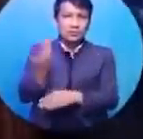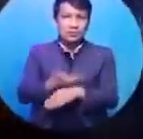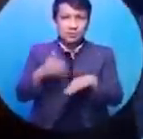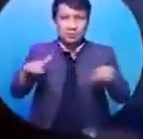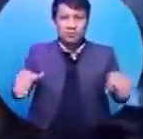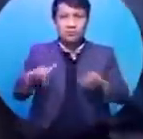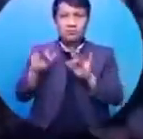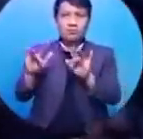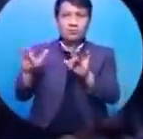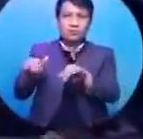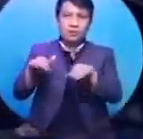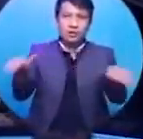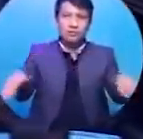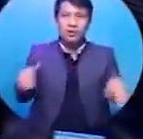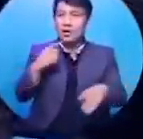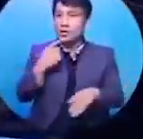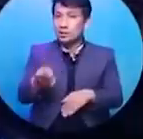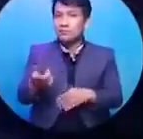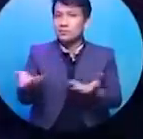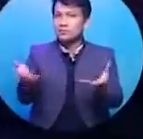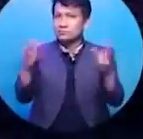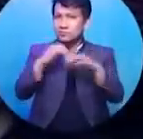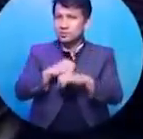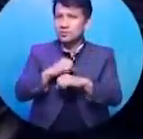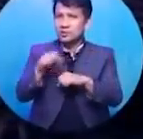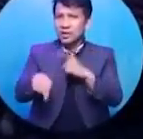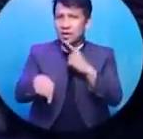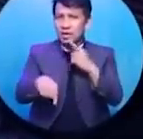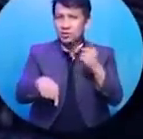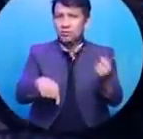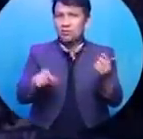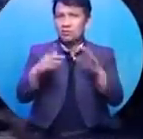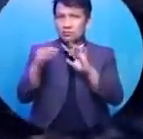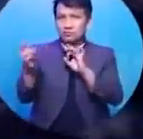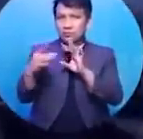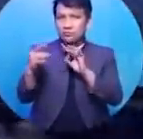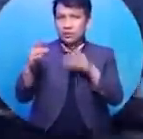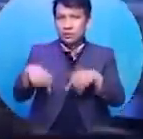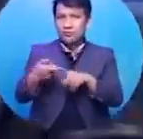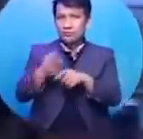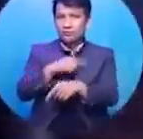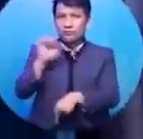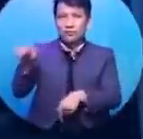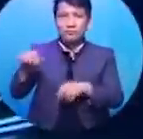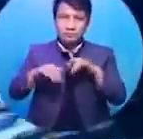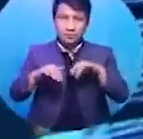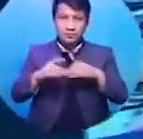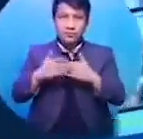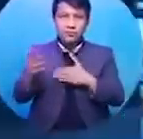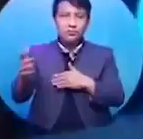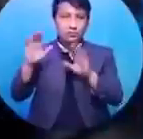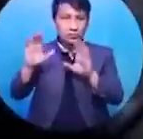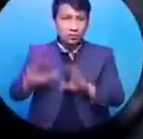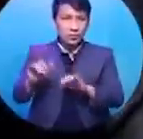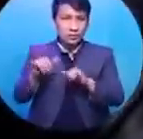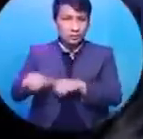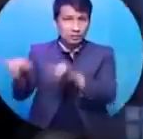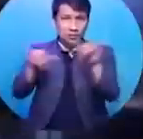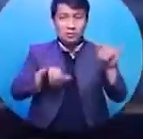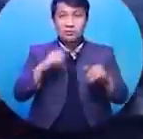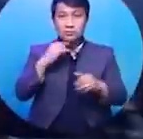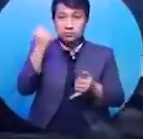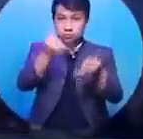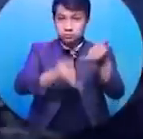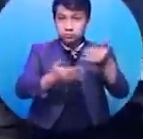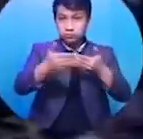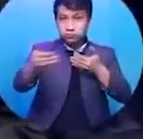yung anak. Talagang yun talaga, no, idol. So eto yung round up ng ating mga komento mula sa mga keyboard warrior natin. At yung iba nga, dahil sa dulo, no,